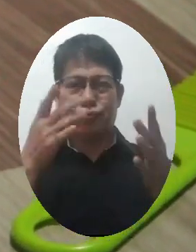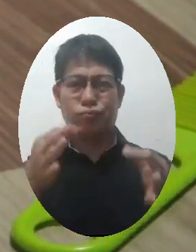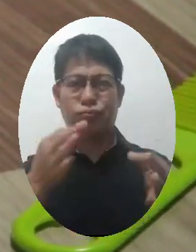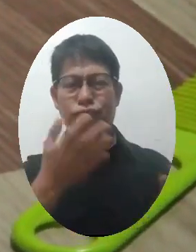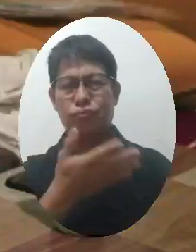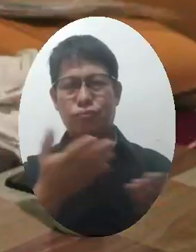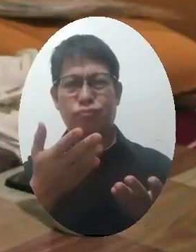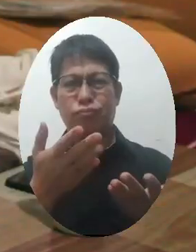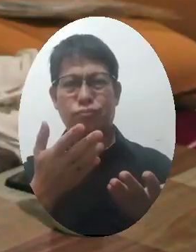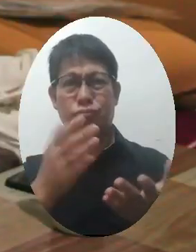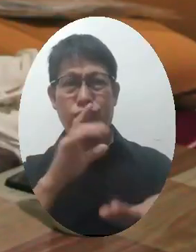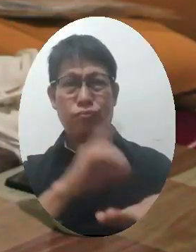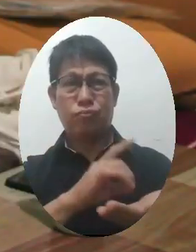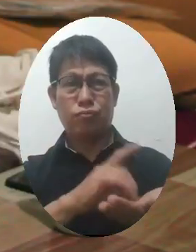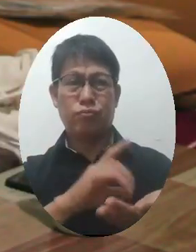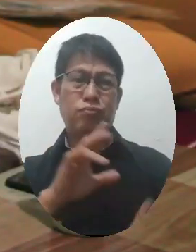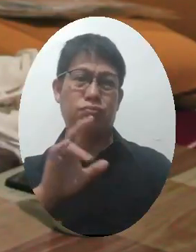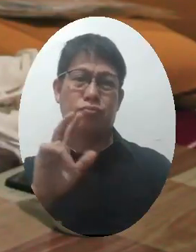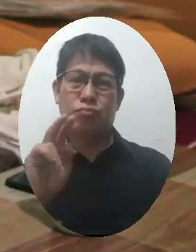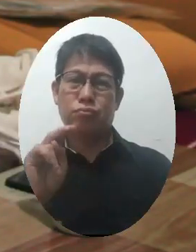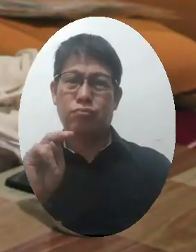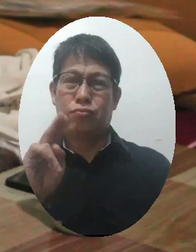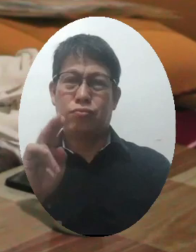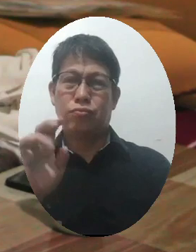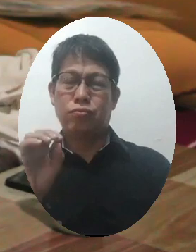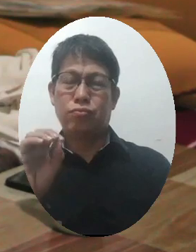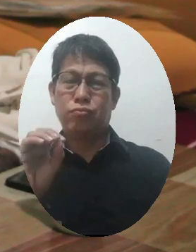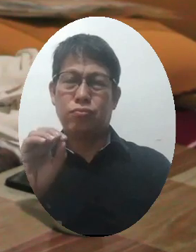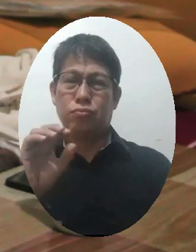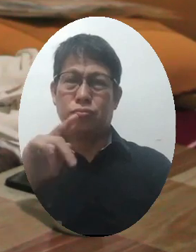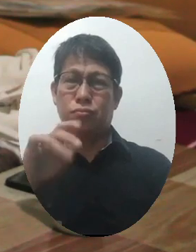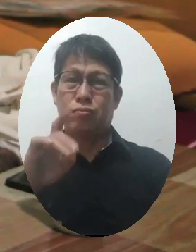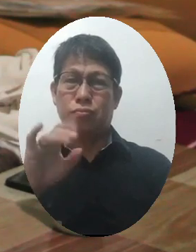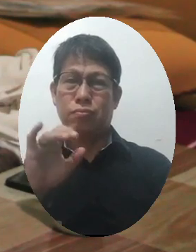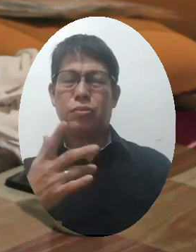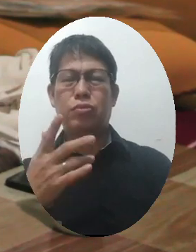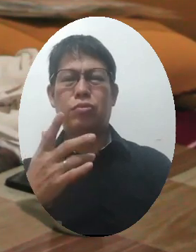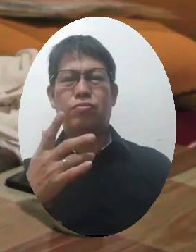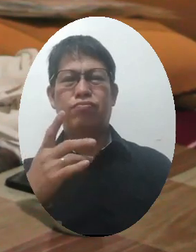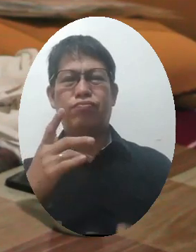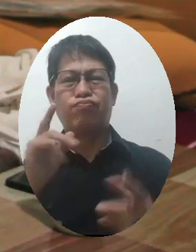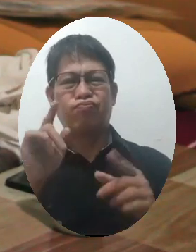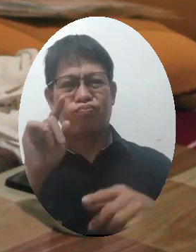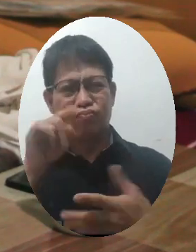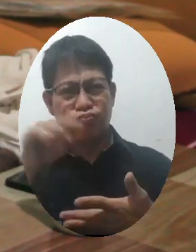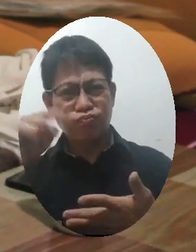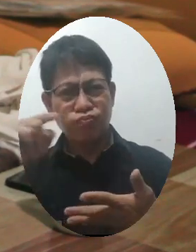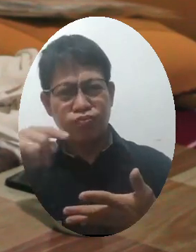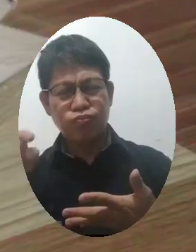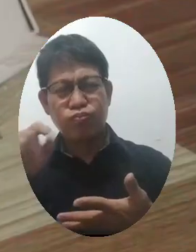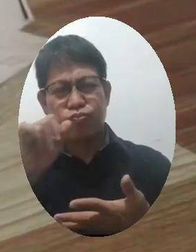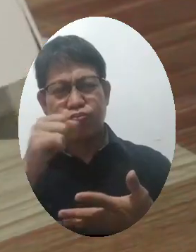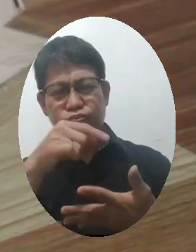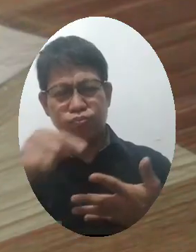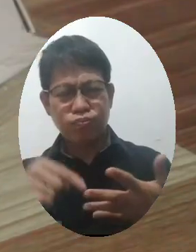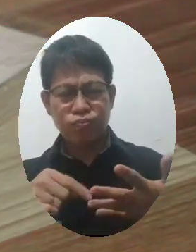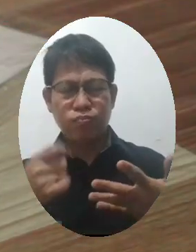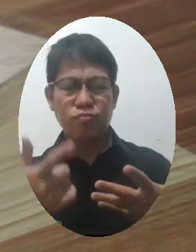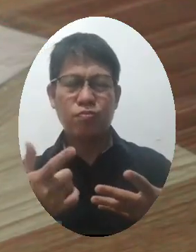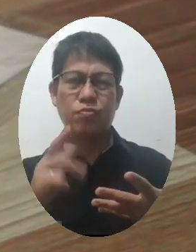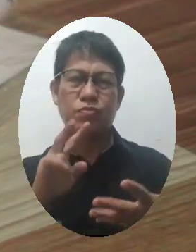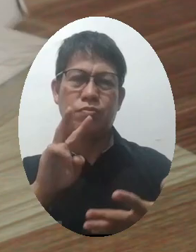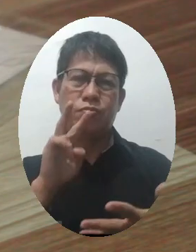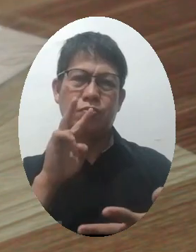neuropedia. Tapos sinuggest po na ipa-CT scan, ipa-EEG, yan po mga ginawa pong